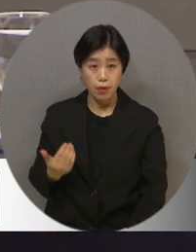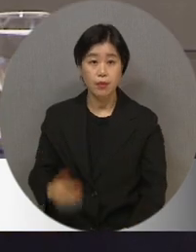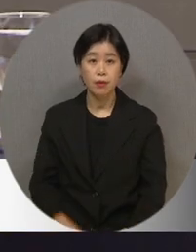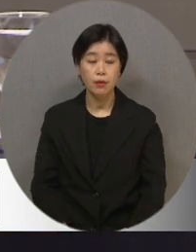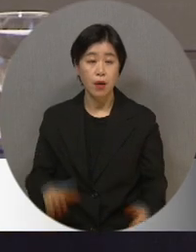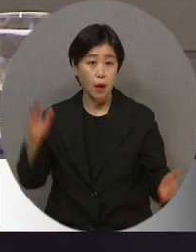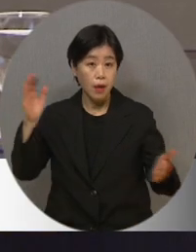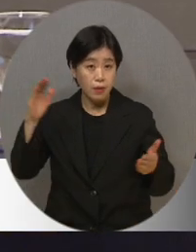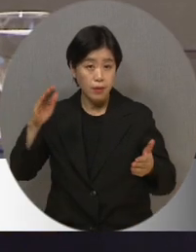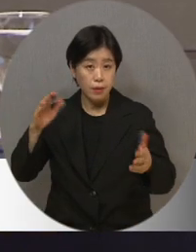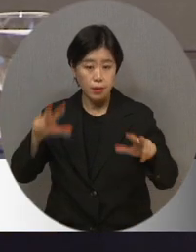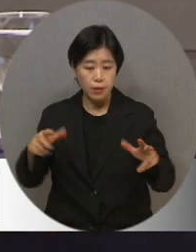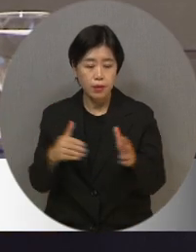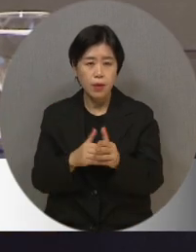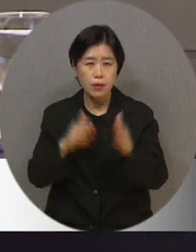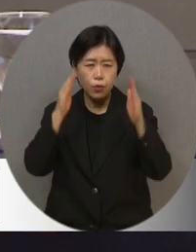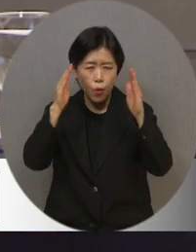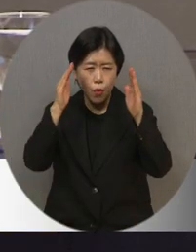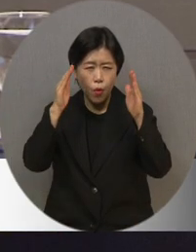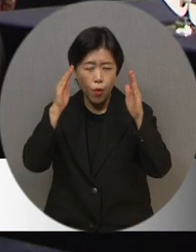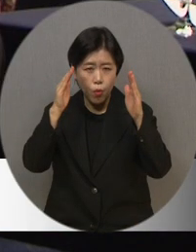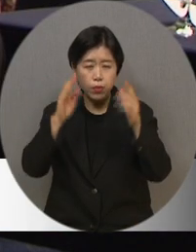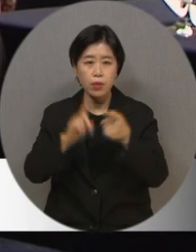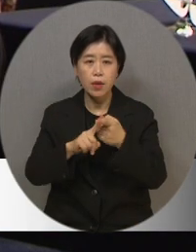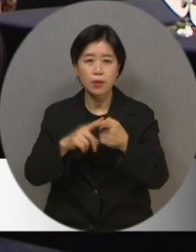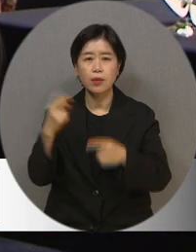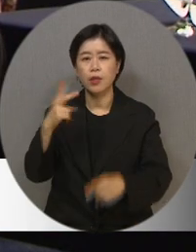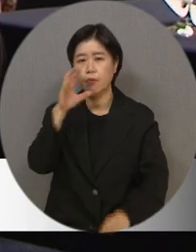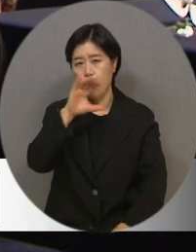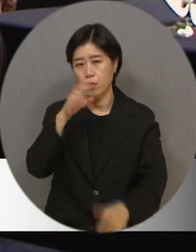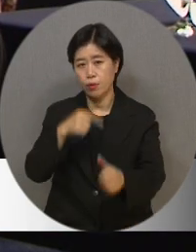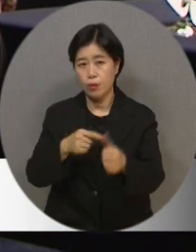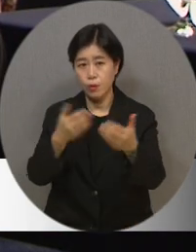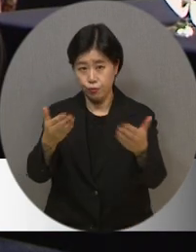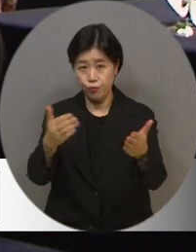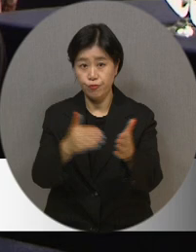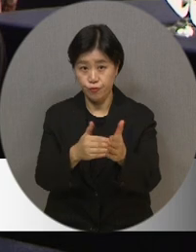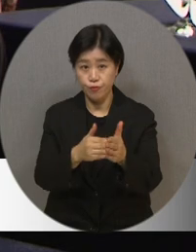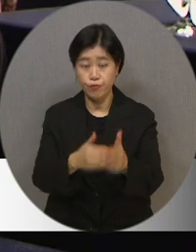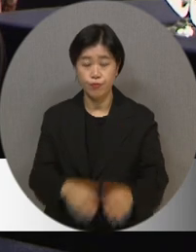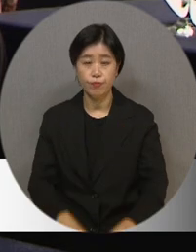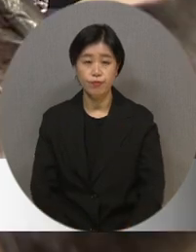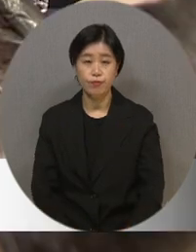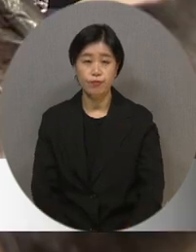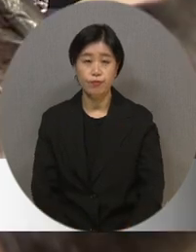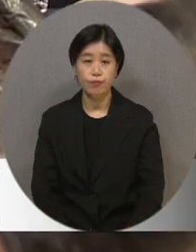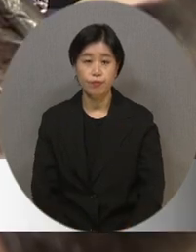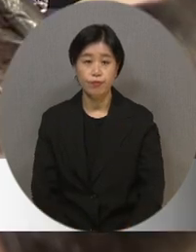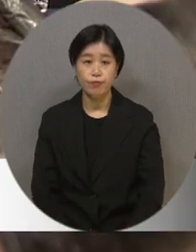지금까지 꾸준히 학습해왔던 내용들을 복습하고 시험 문제에 대한 내용을 경청합니다.